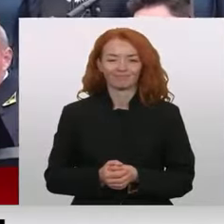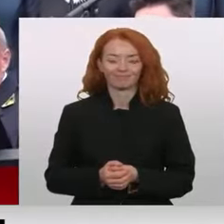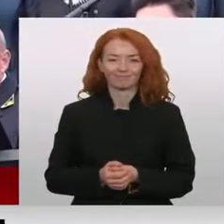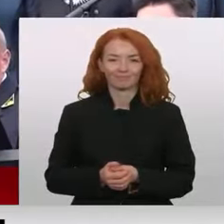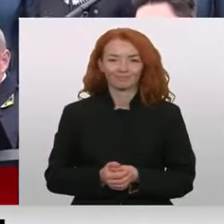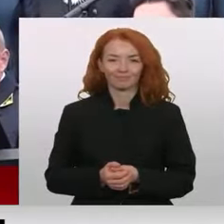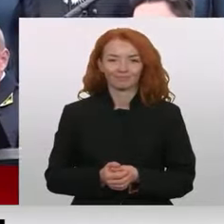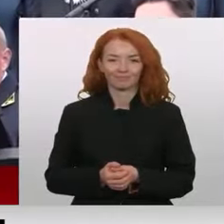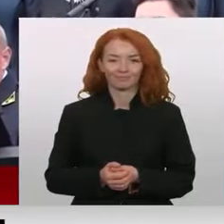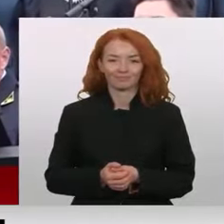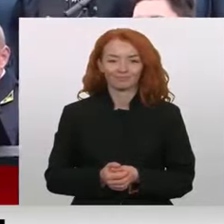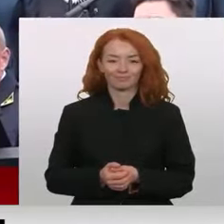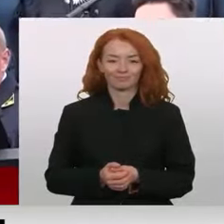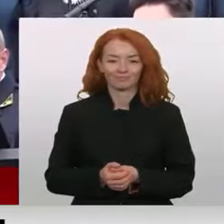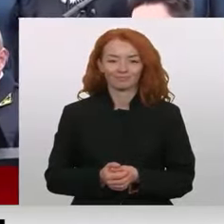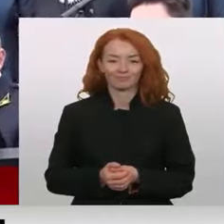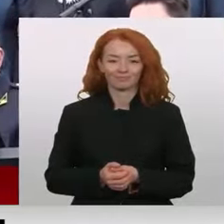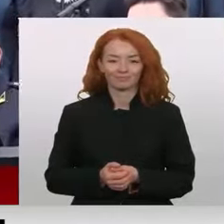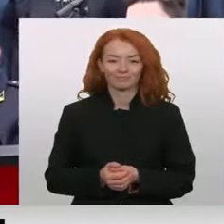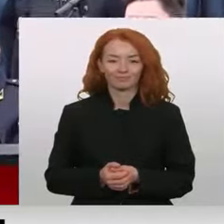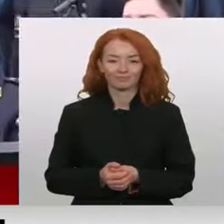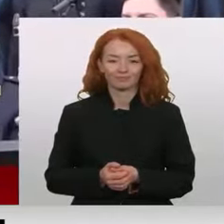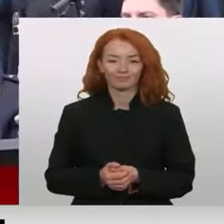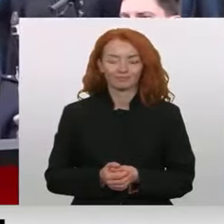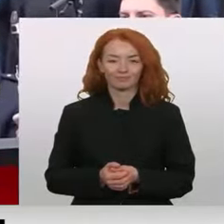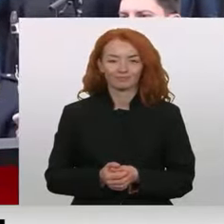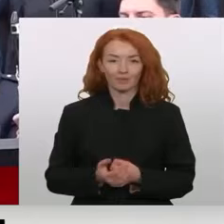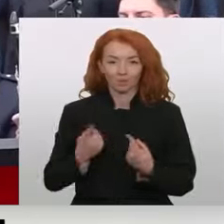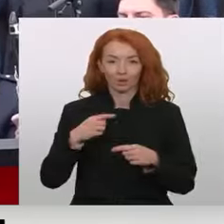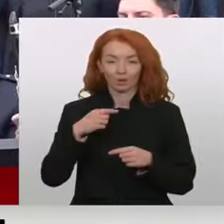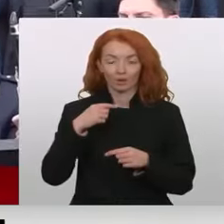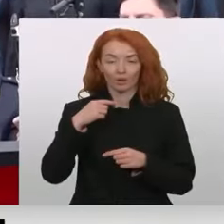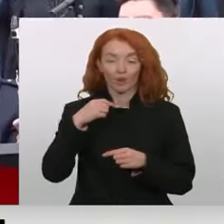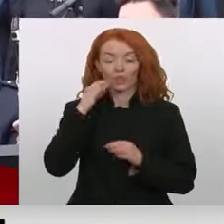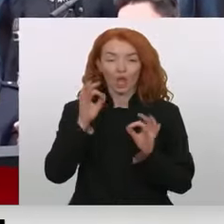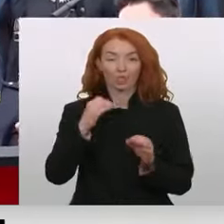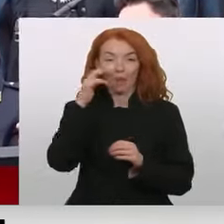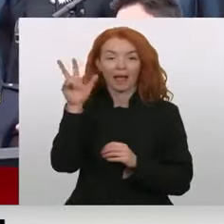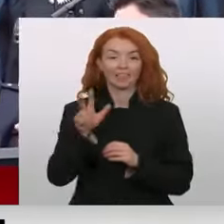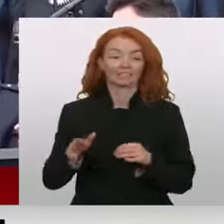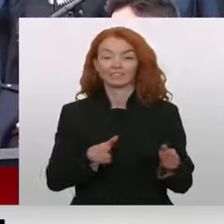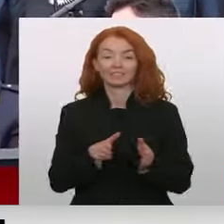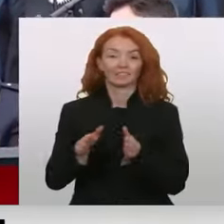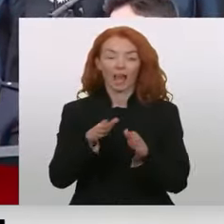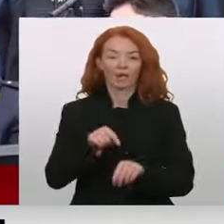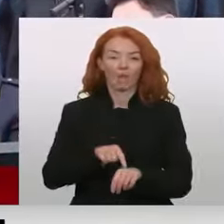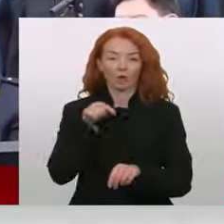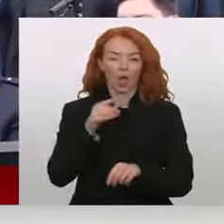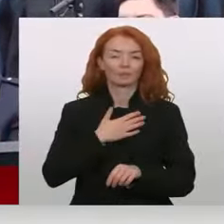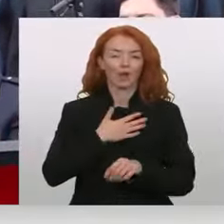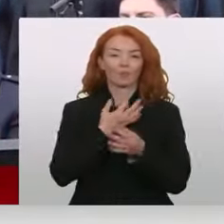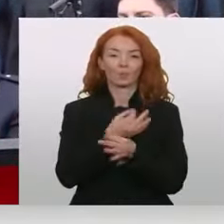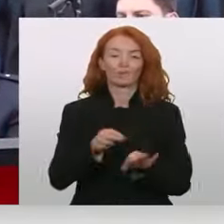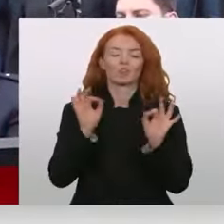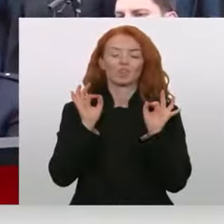kelyje daugelis pirmā kartā pasijutome visiškai laisvi. Tieši Baltijas ceļā pirmo reizi sajutām savu brīvību.